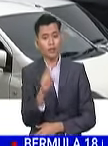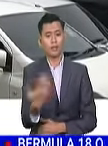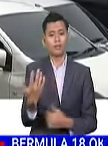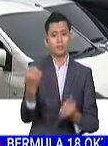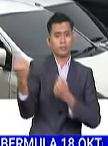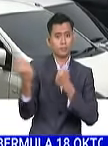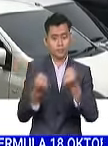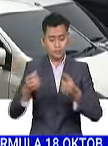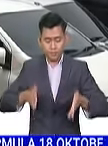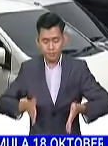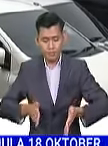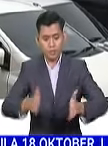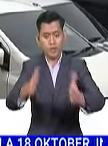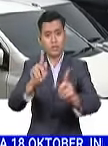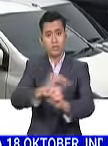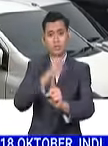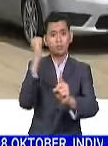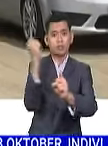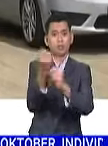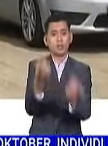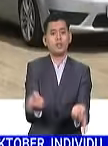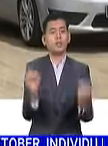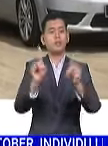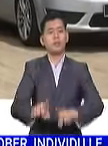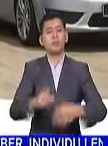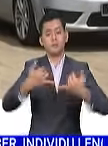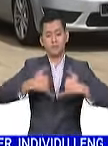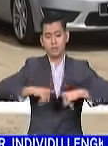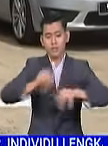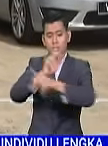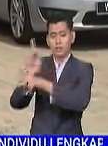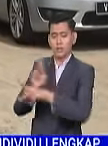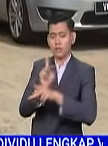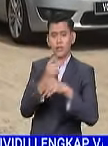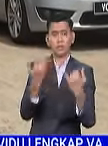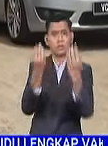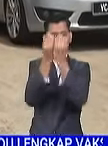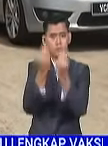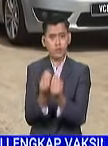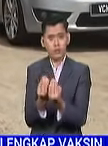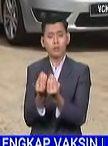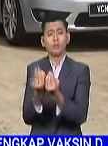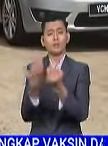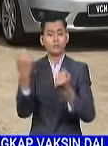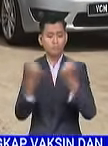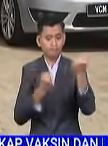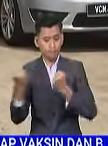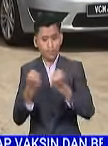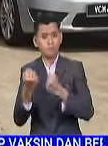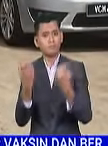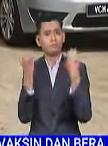trafik, Dato' Rahimi berkata situasi di negeri ini masih terkawal meskipun mencatatkan peningkatan jumlah kenderaan.